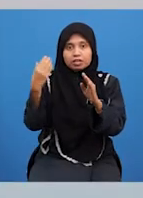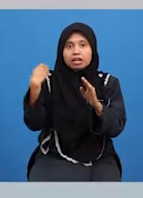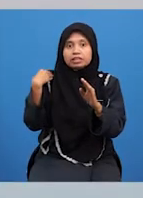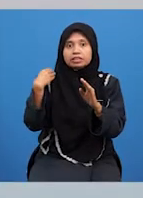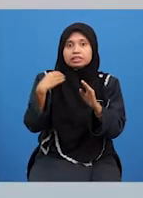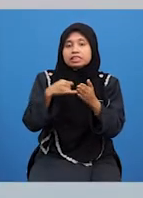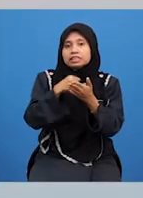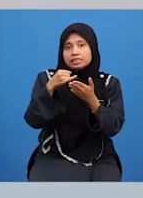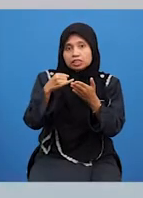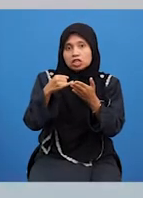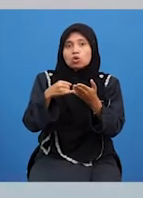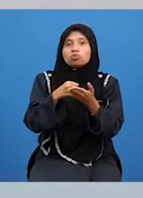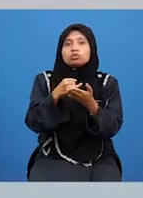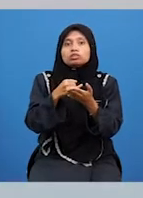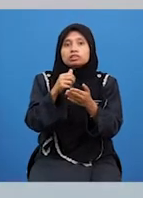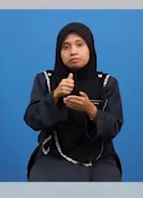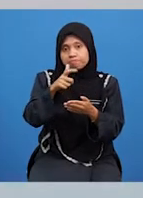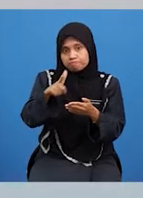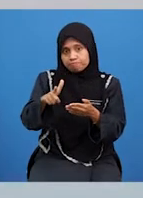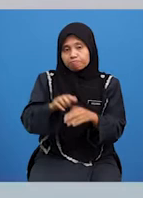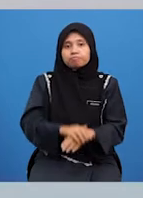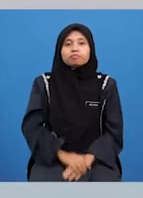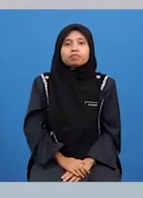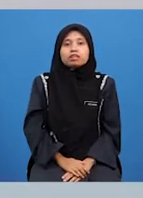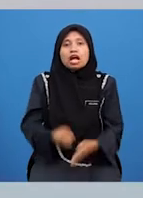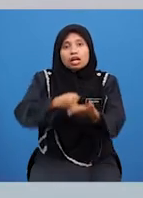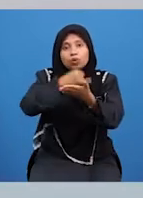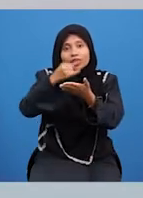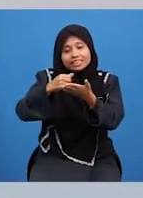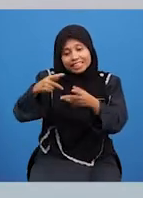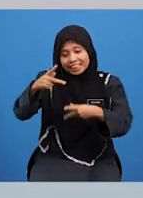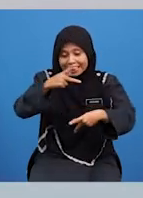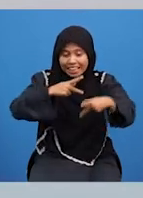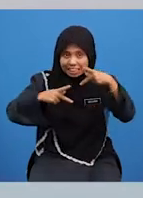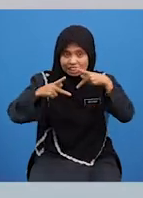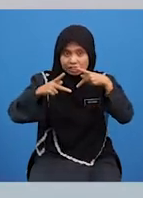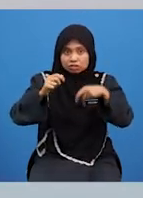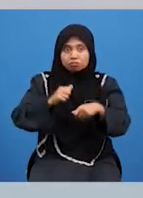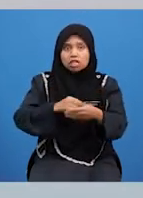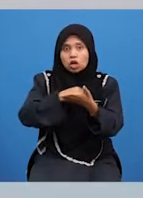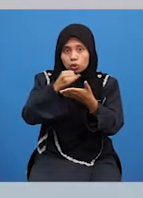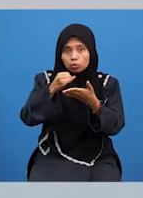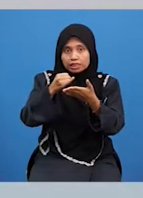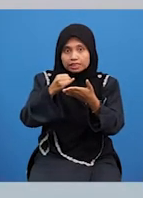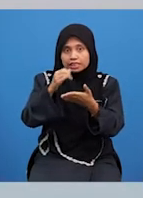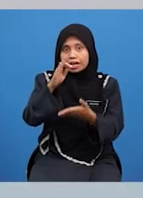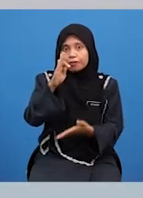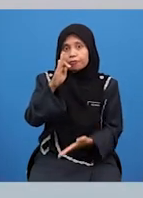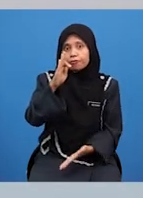beberapa jenis lukisan, antaranya ialah lukisan kajian, lukisan